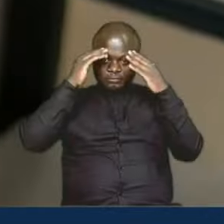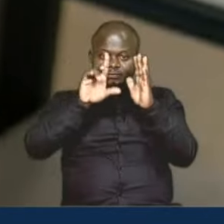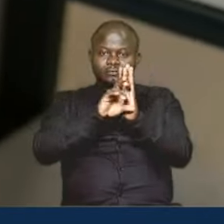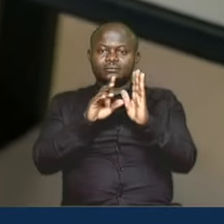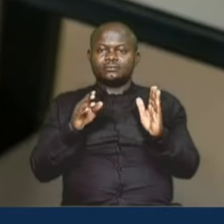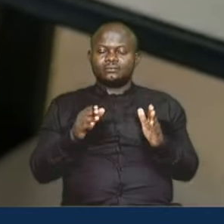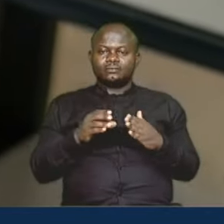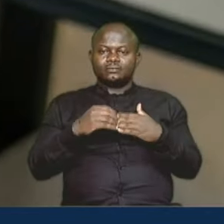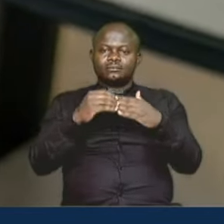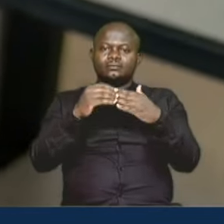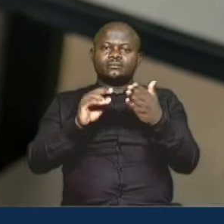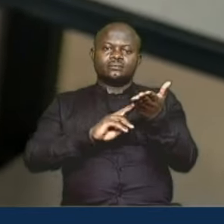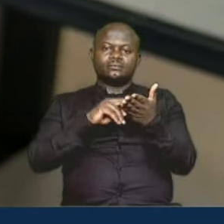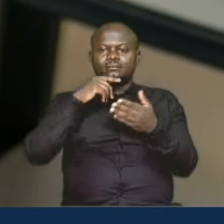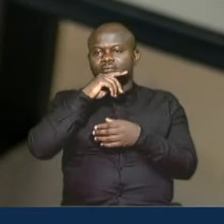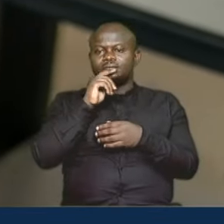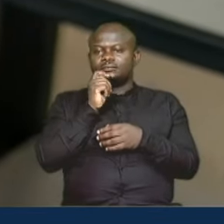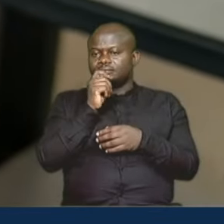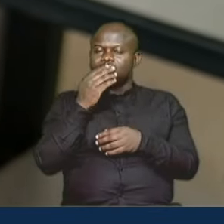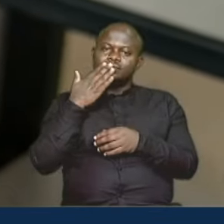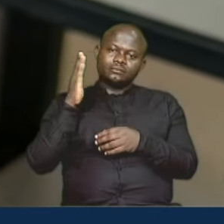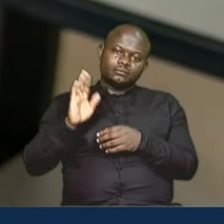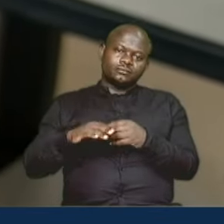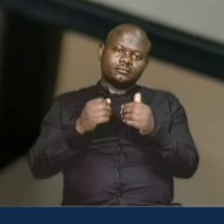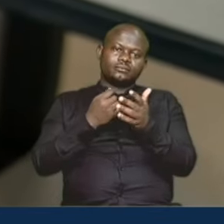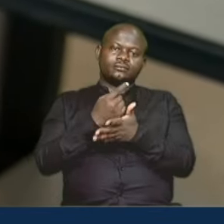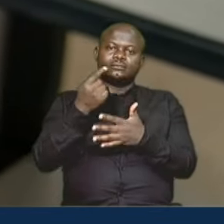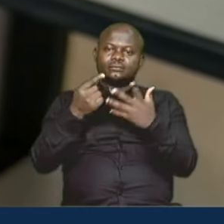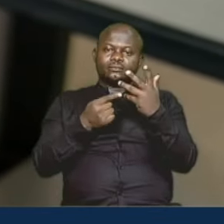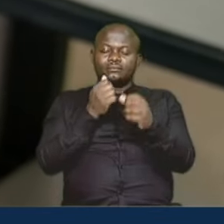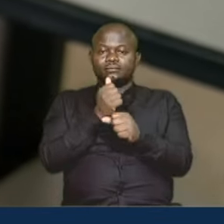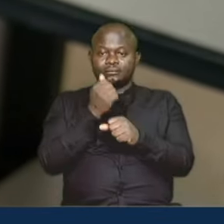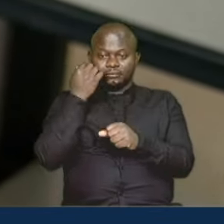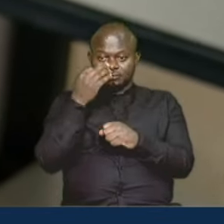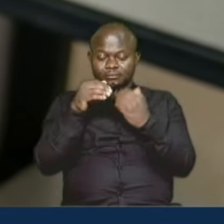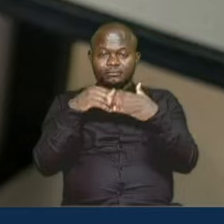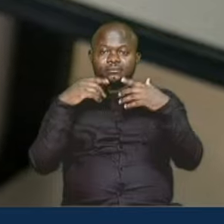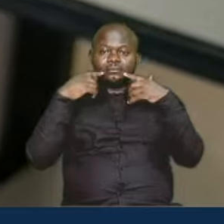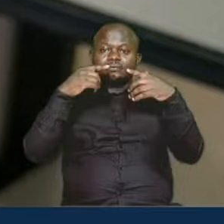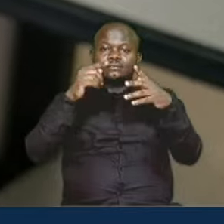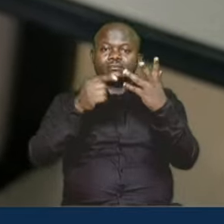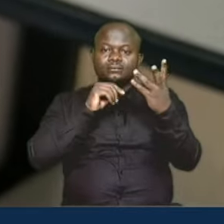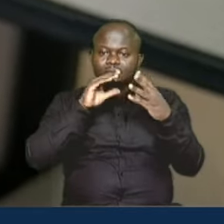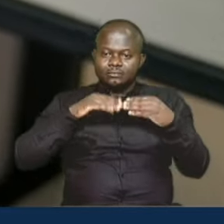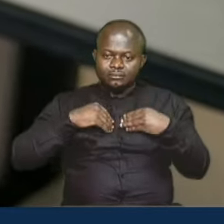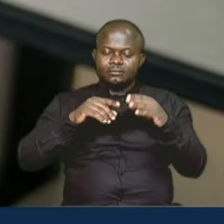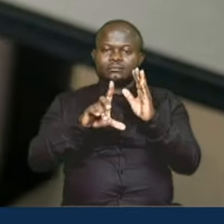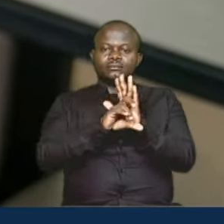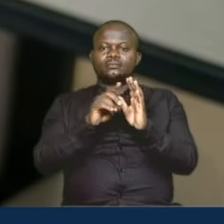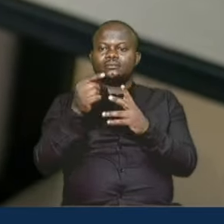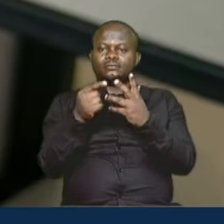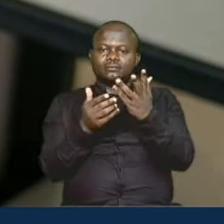kibuga. Ukoresha social media nabi biterwa n'icyo yakoze. Niba ari ugutangaza ibihuha itegeko rihari